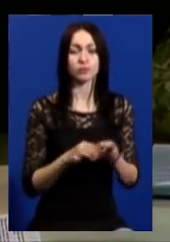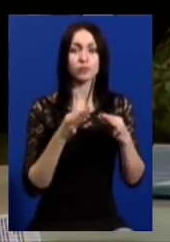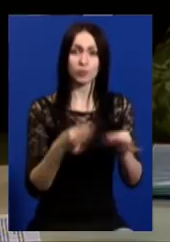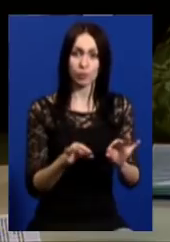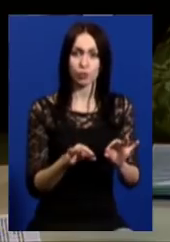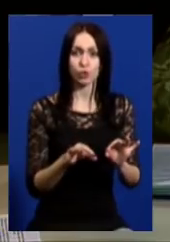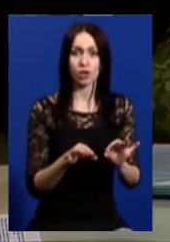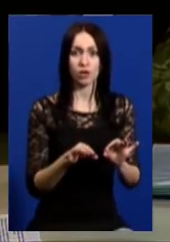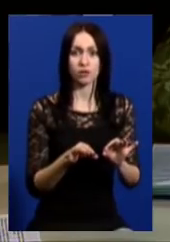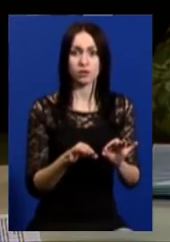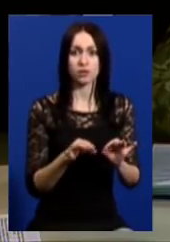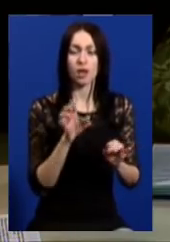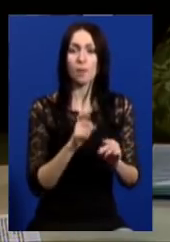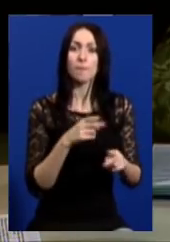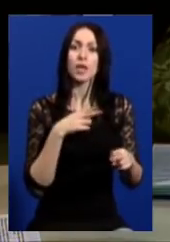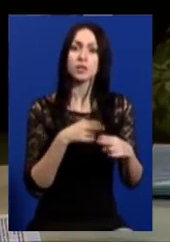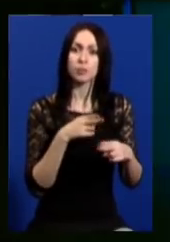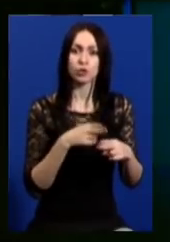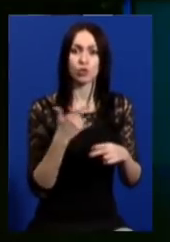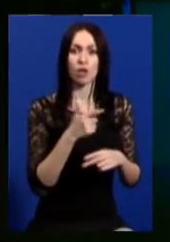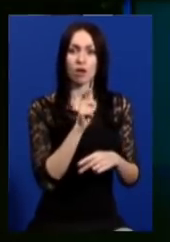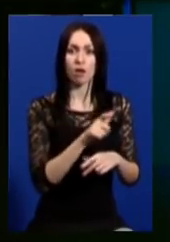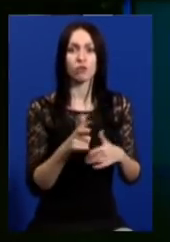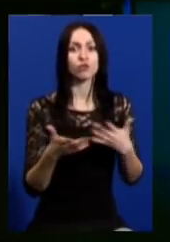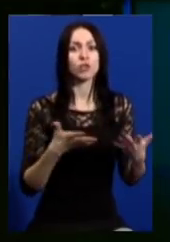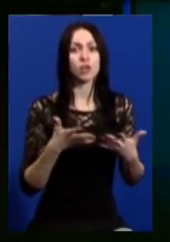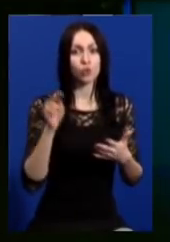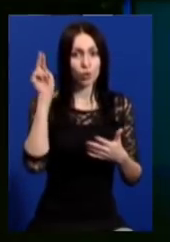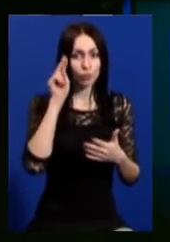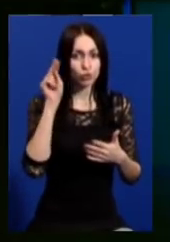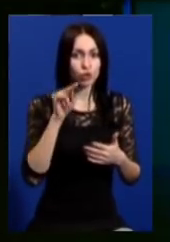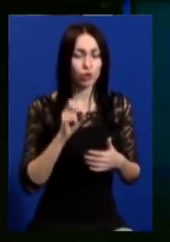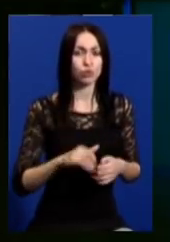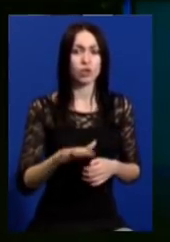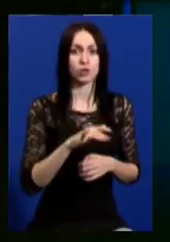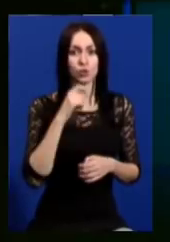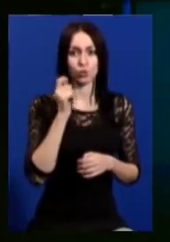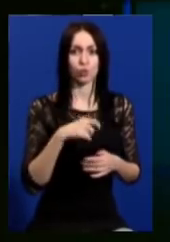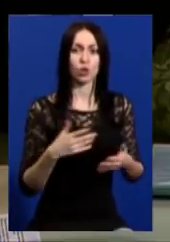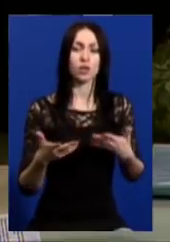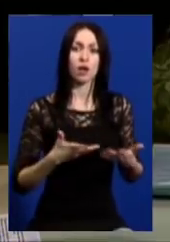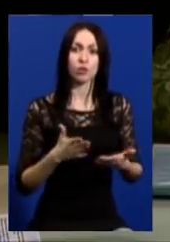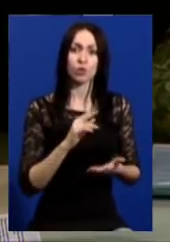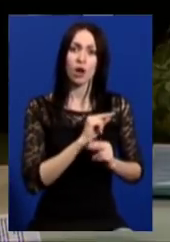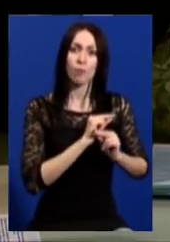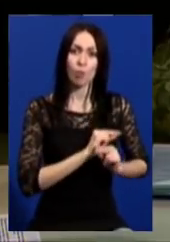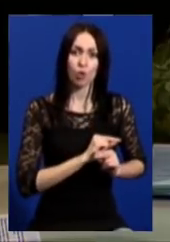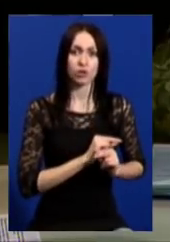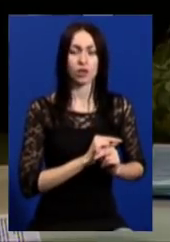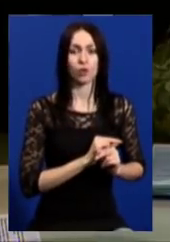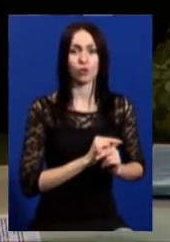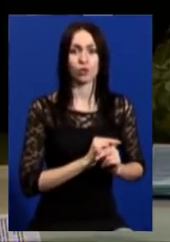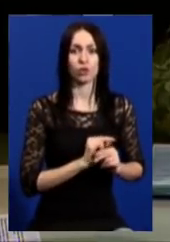пропускається безперешкодно громадяни, які навчаються на території України, які працюють